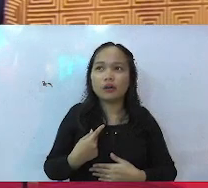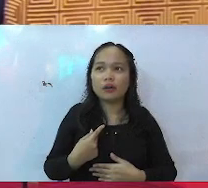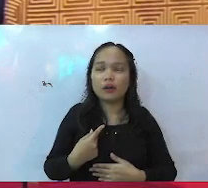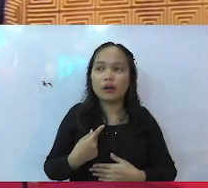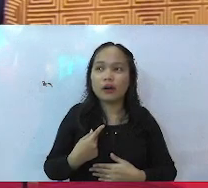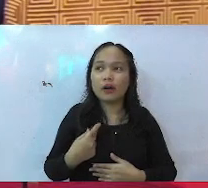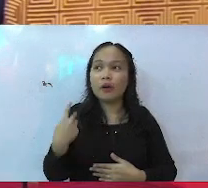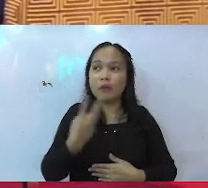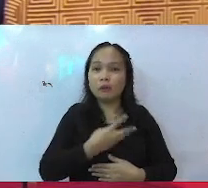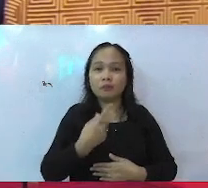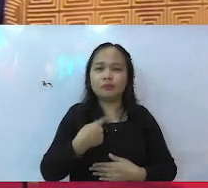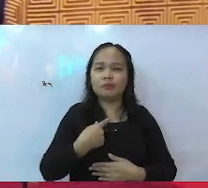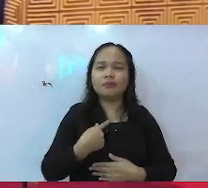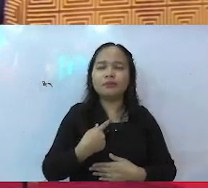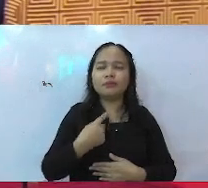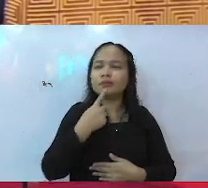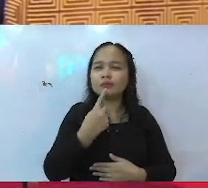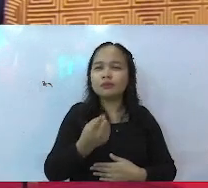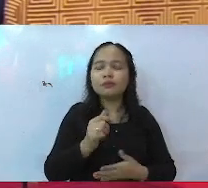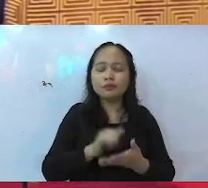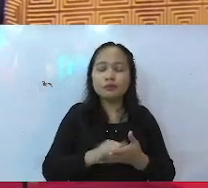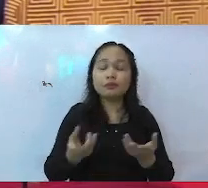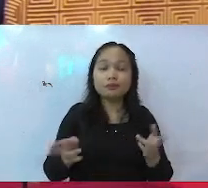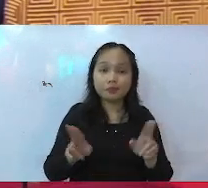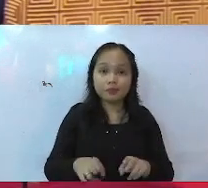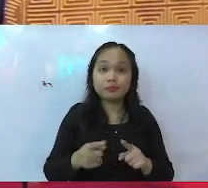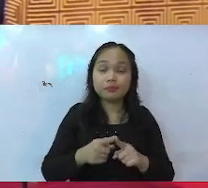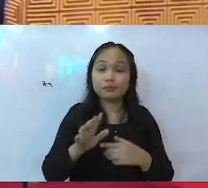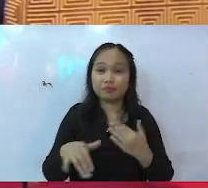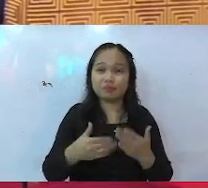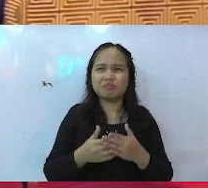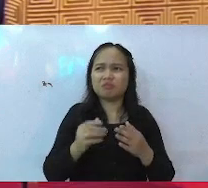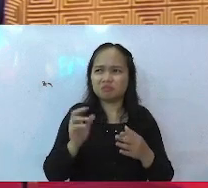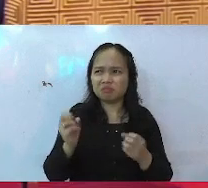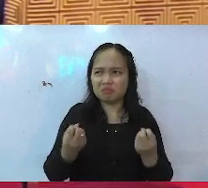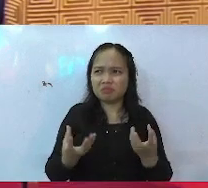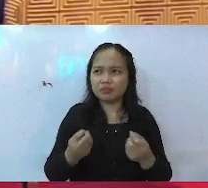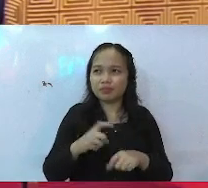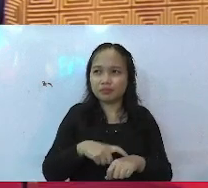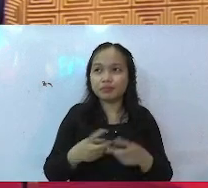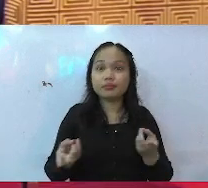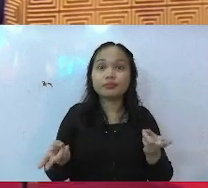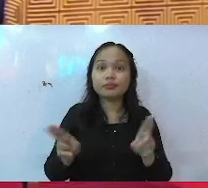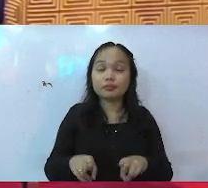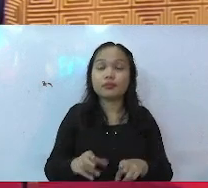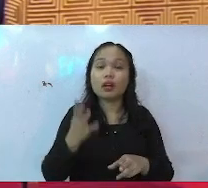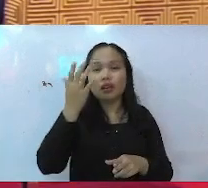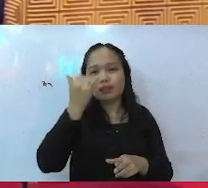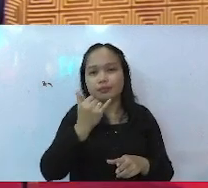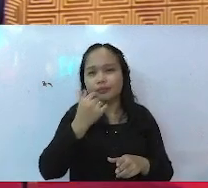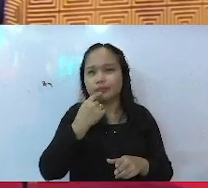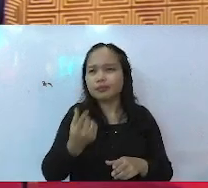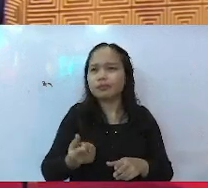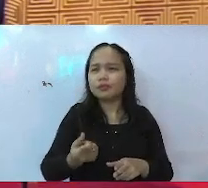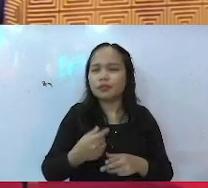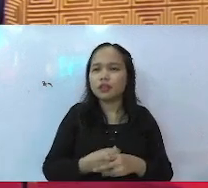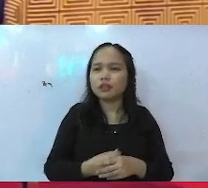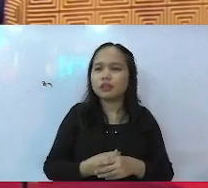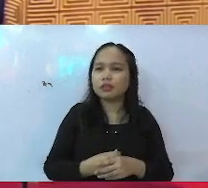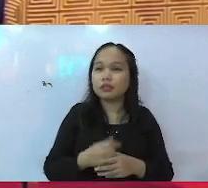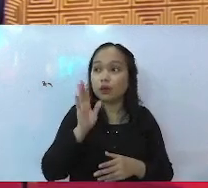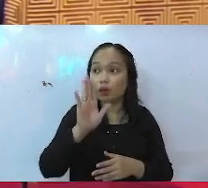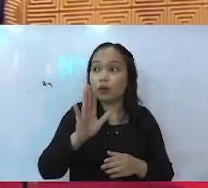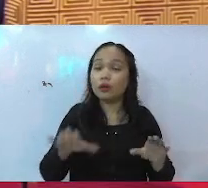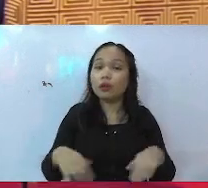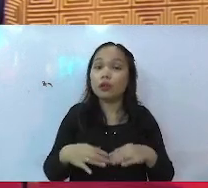saba sa inyo yan yung nangyayari sir Dominic Sir mag yan yung kadalasan eh ' ba It's because Ilagay niyo lang sa isipan niyo your